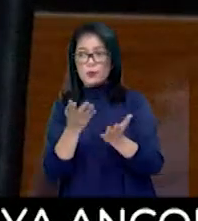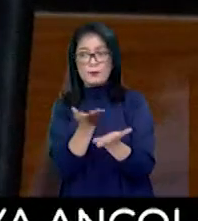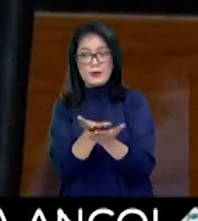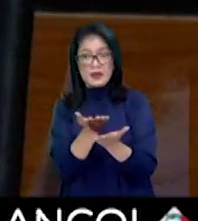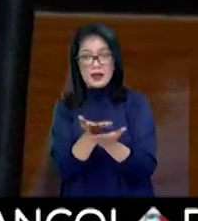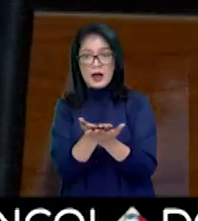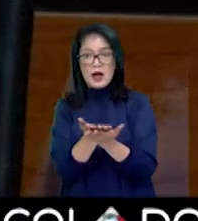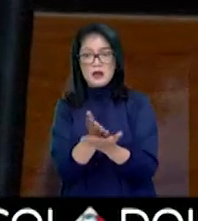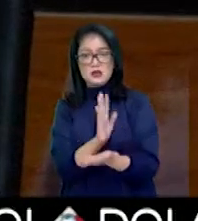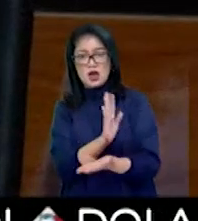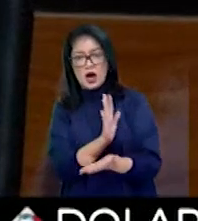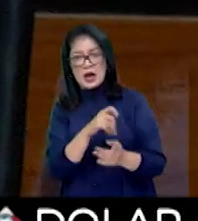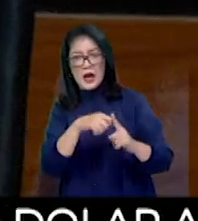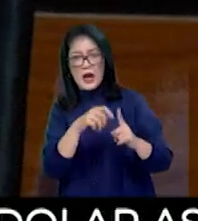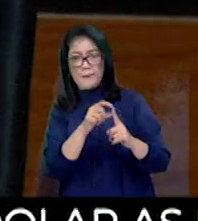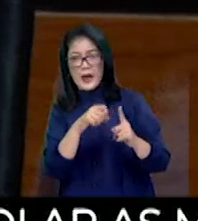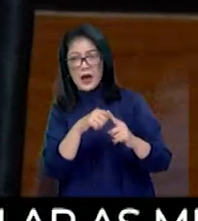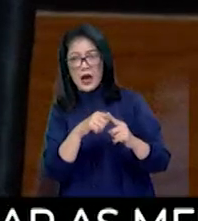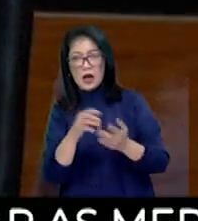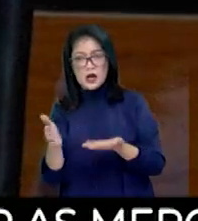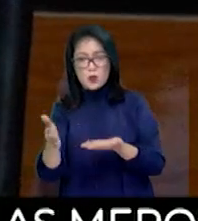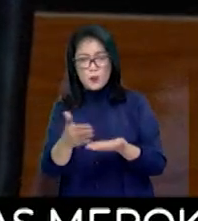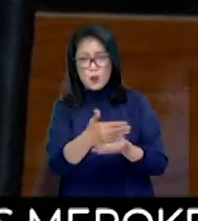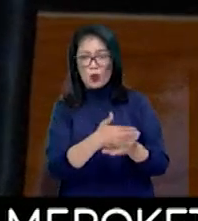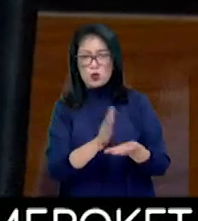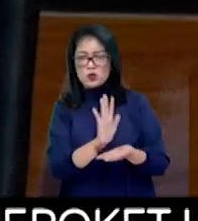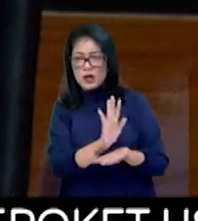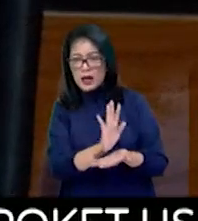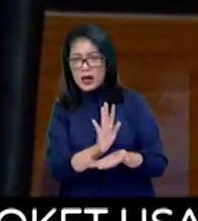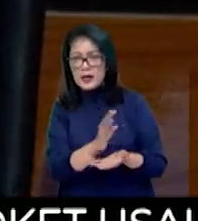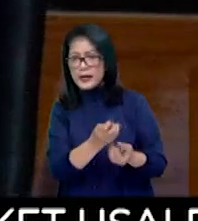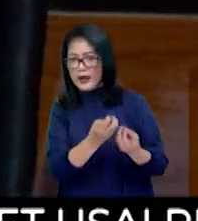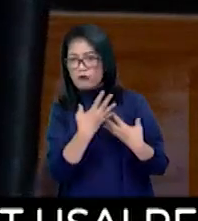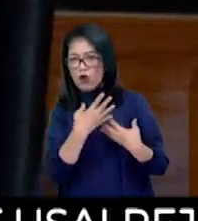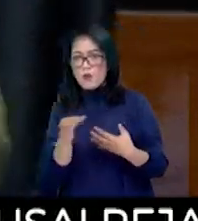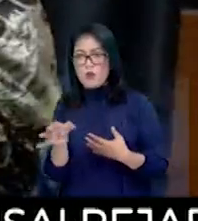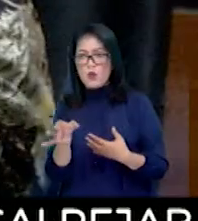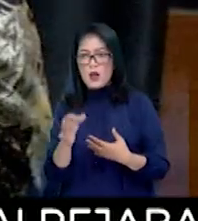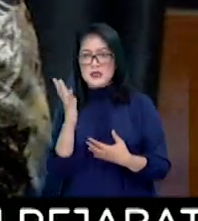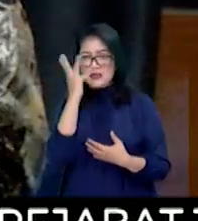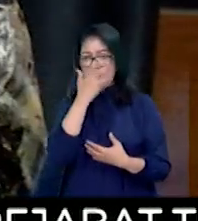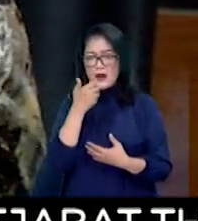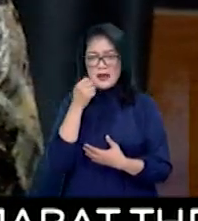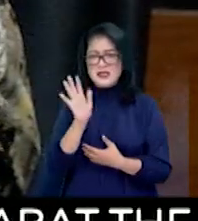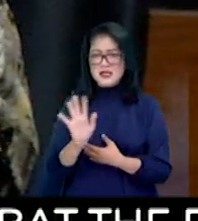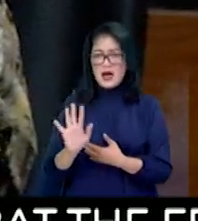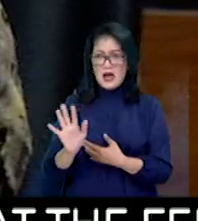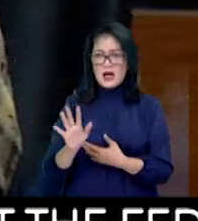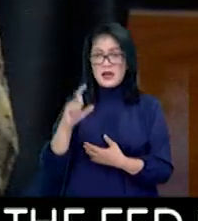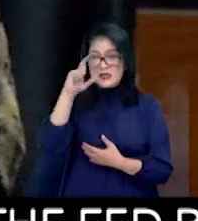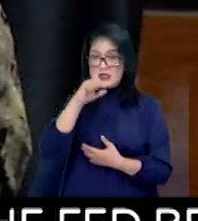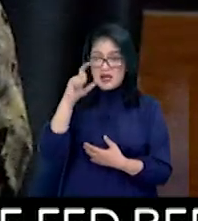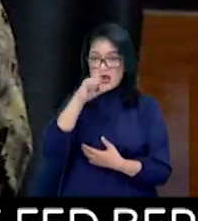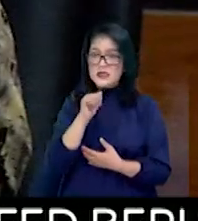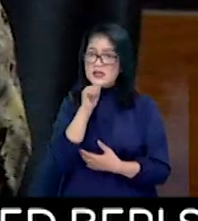KPK melakukan pengumpulan bahan keterangan dan informasi di kota Cimahi. AMP selanjutnya mencari referensi kenalan